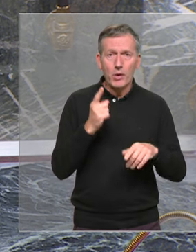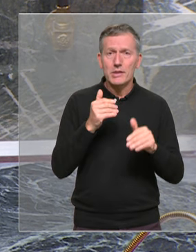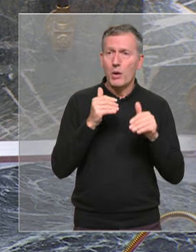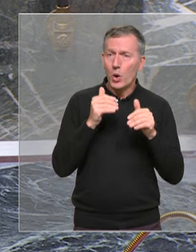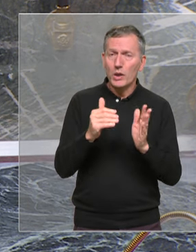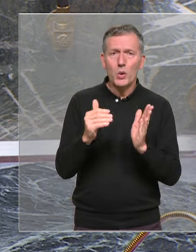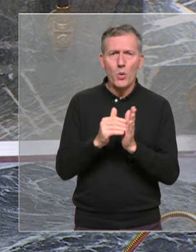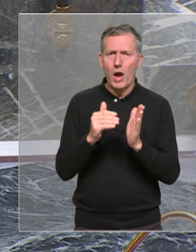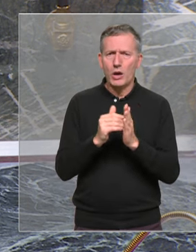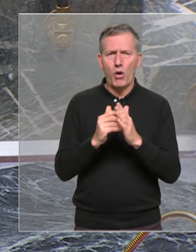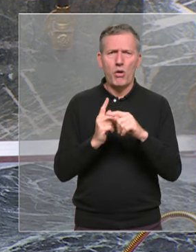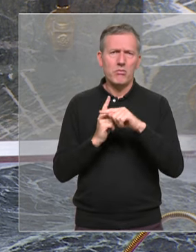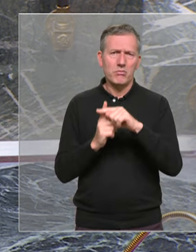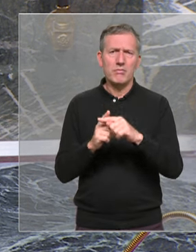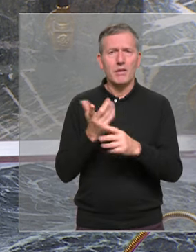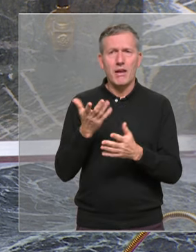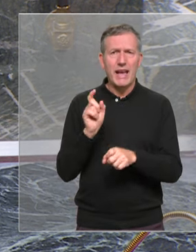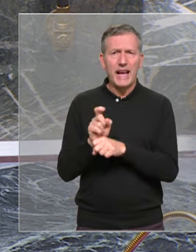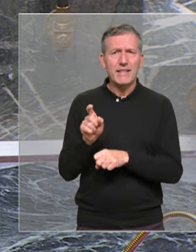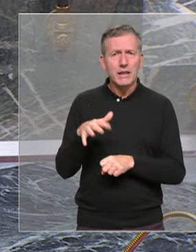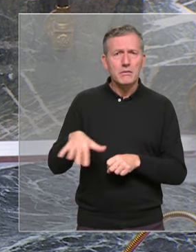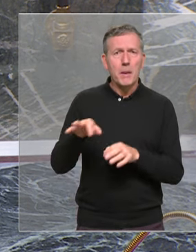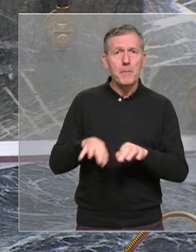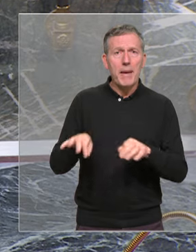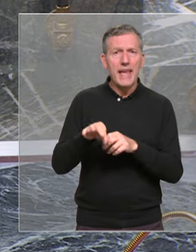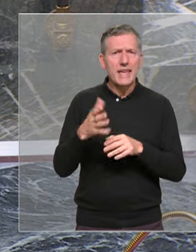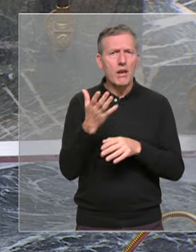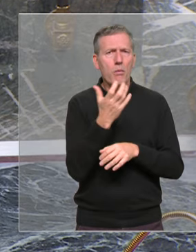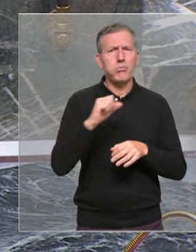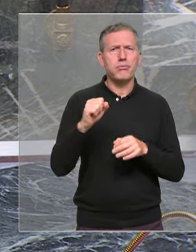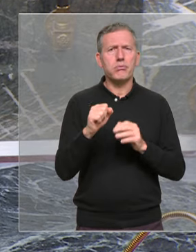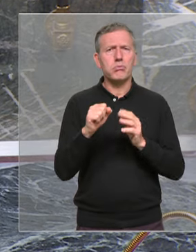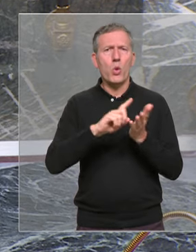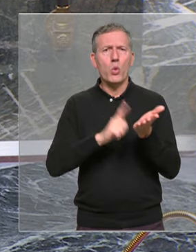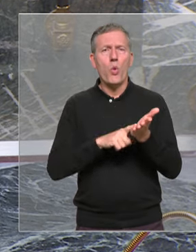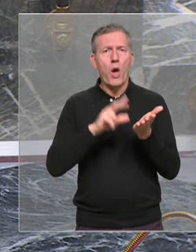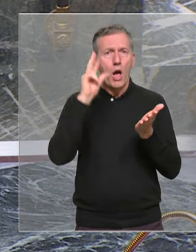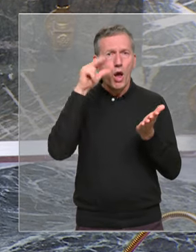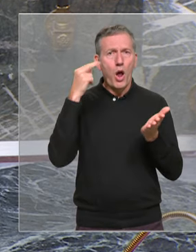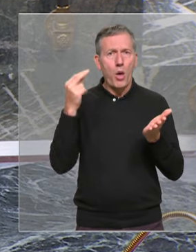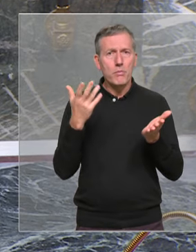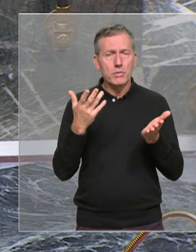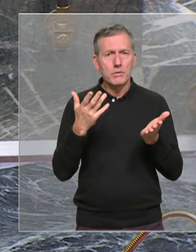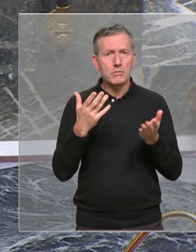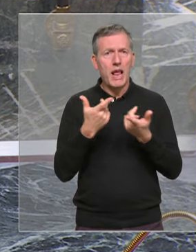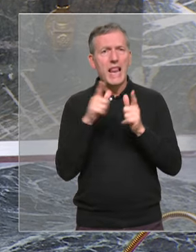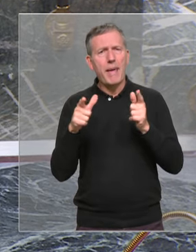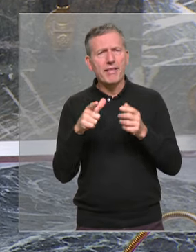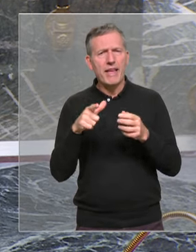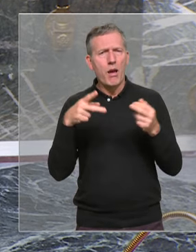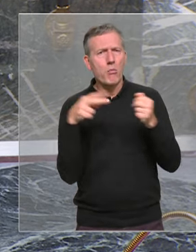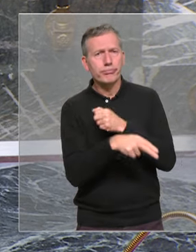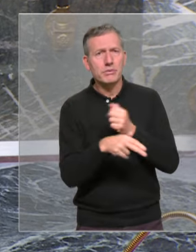les atteintes aux droits de l'homme et la répression des libertés en Russie. Cette politique de